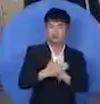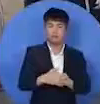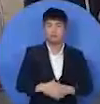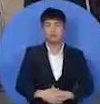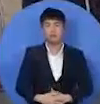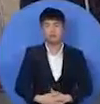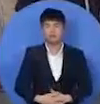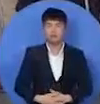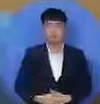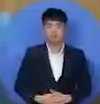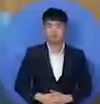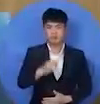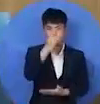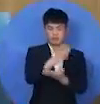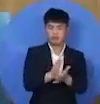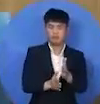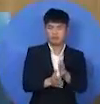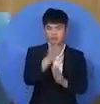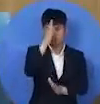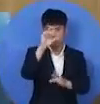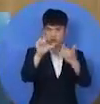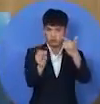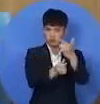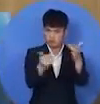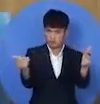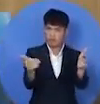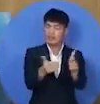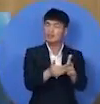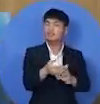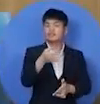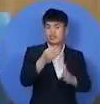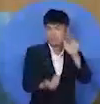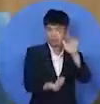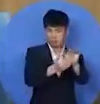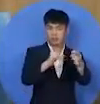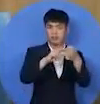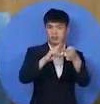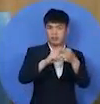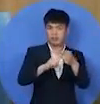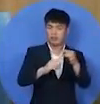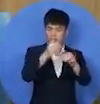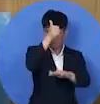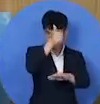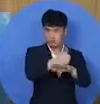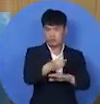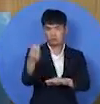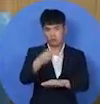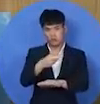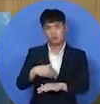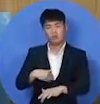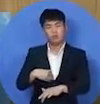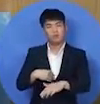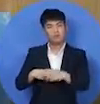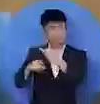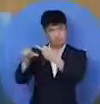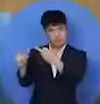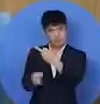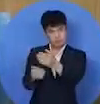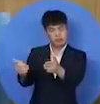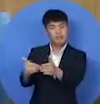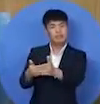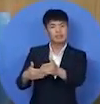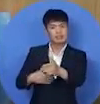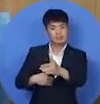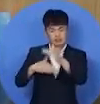준공될 예정입니다. 천안시가 상반기 성과를 마무리하고 하반기 주요 업무를 점검하는 2017년